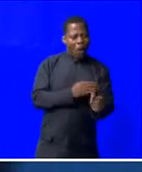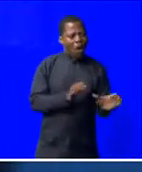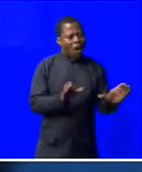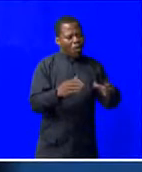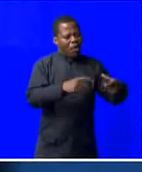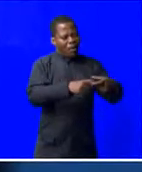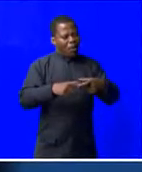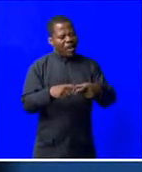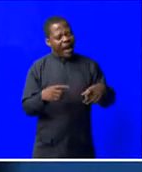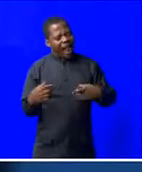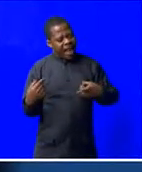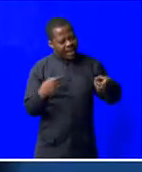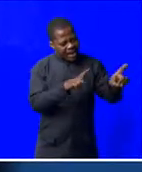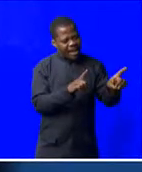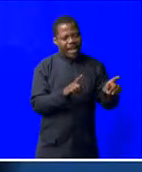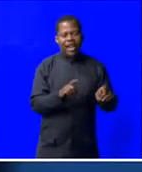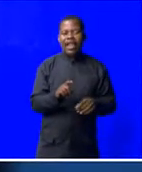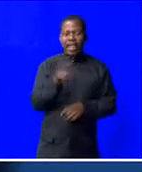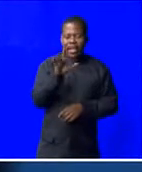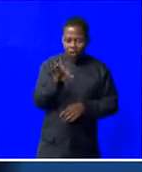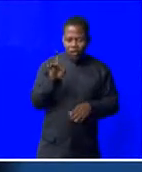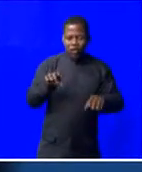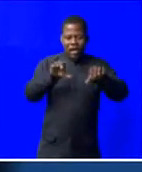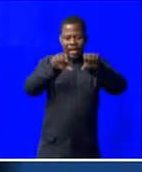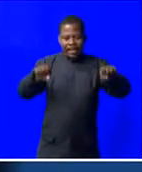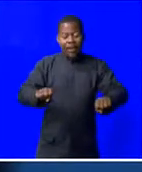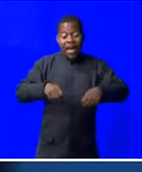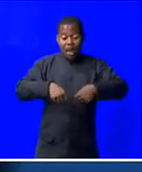la kuphi sikhona khona nyalo.